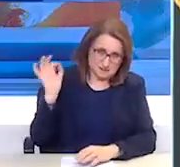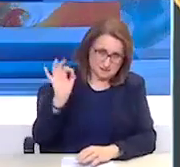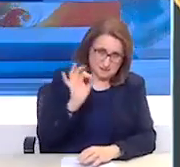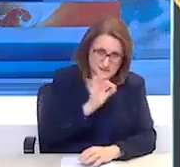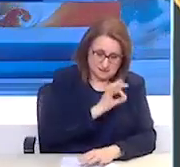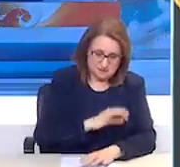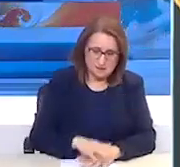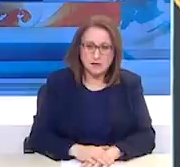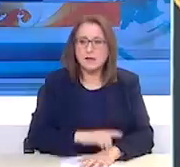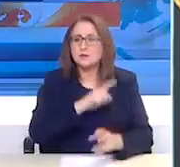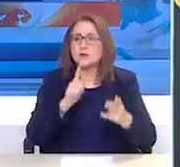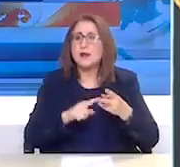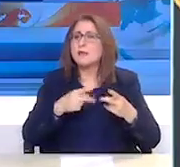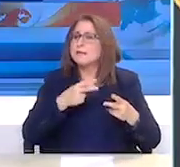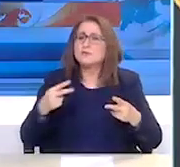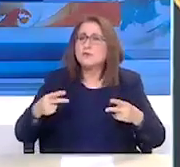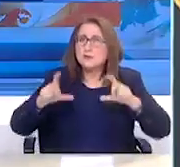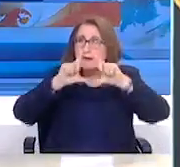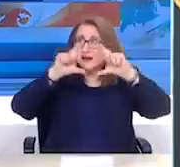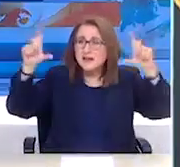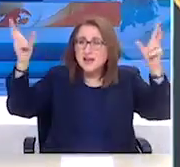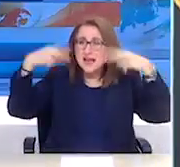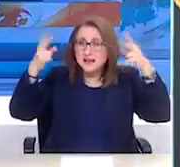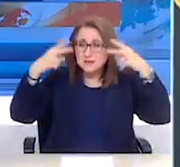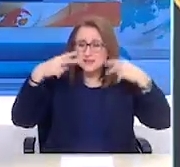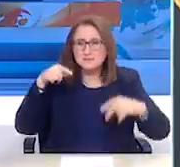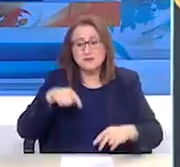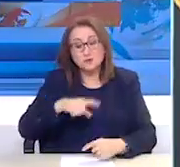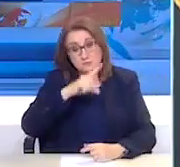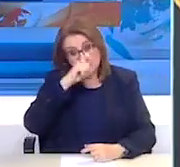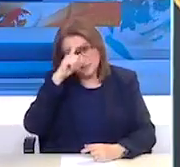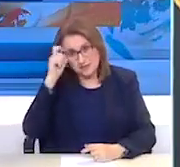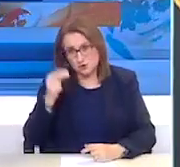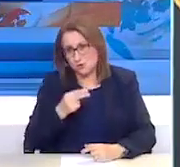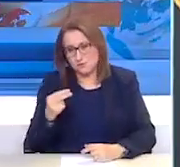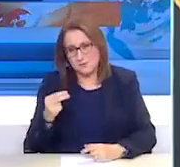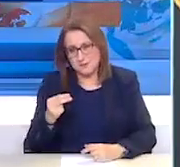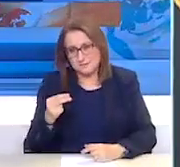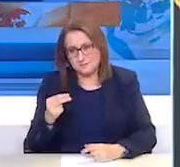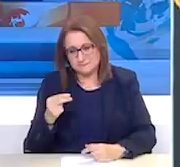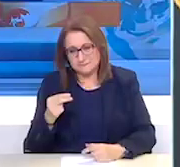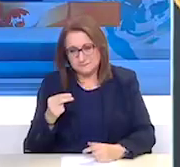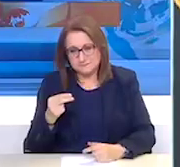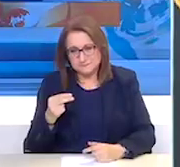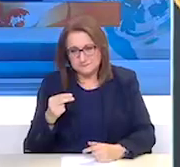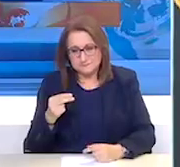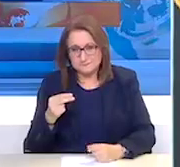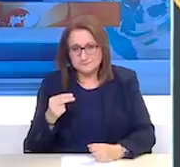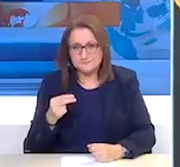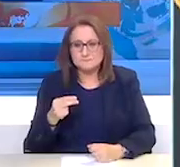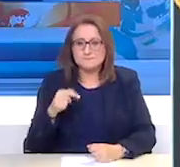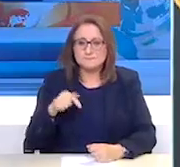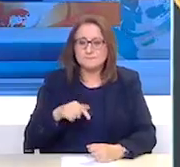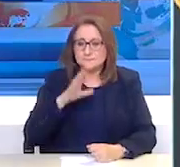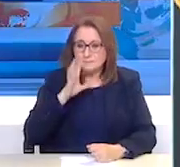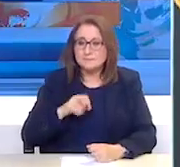Όσον αφορά το θέμα με τα κλιματιστικά, είναι δύσκολο θέμα. Ξέρουμε ότι το καλύτερο μέσο για να